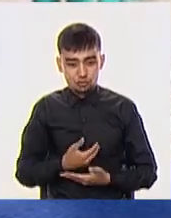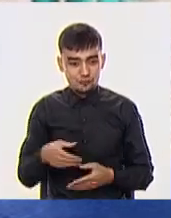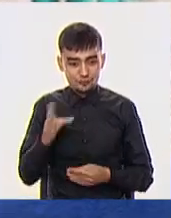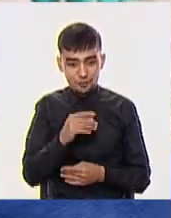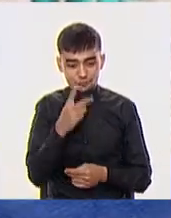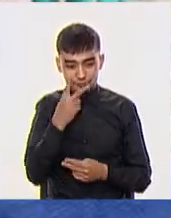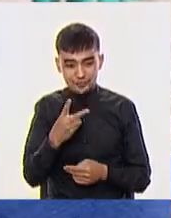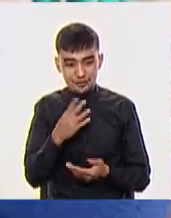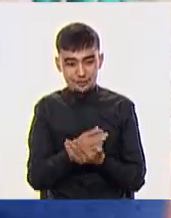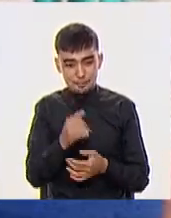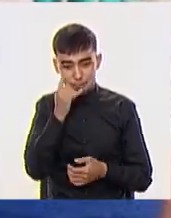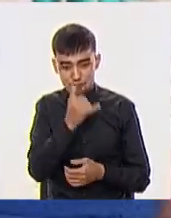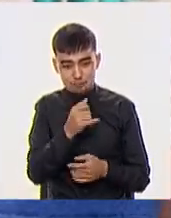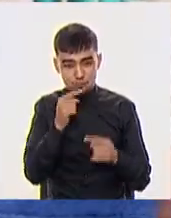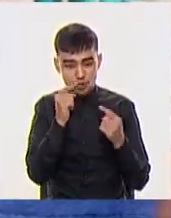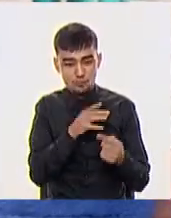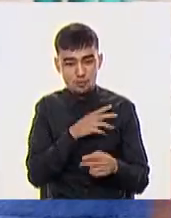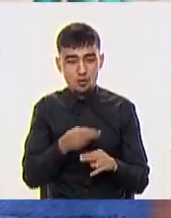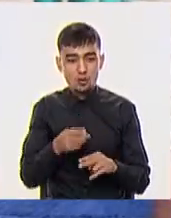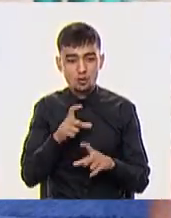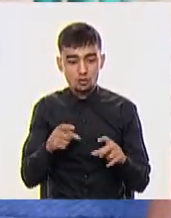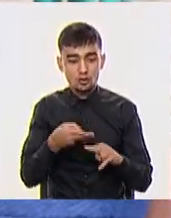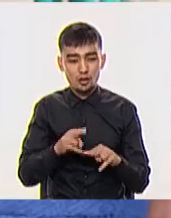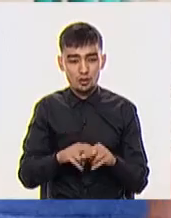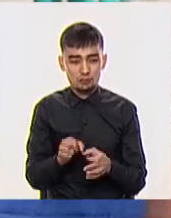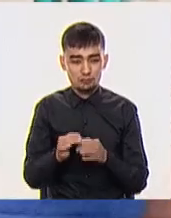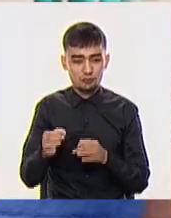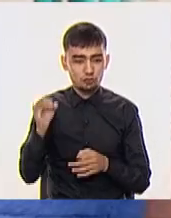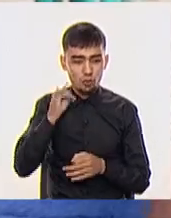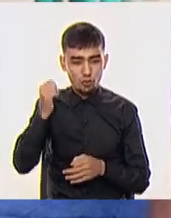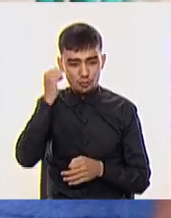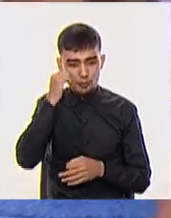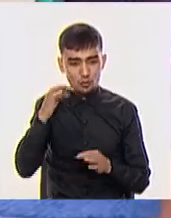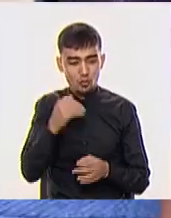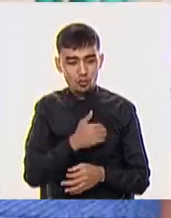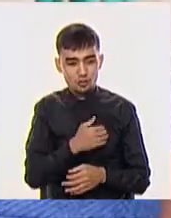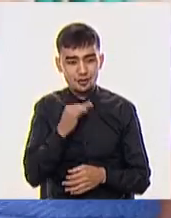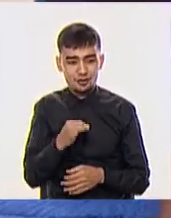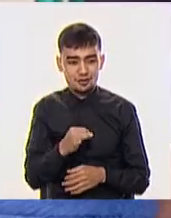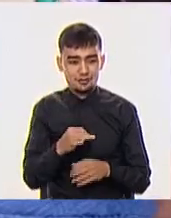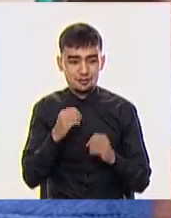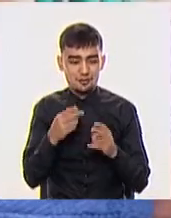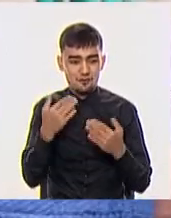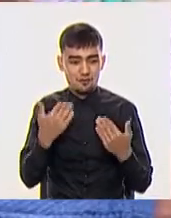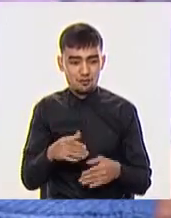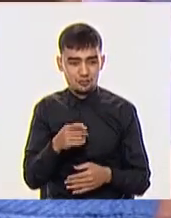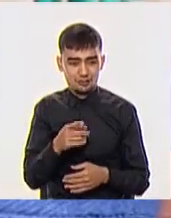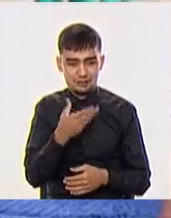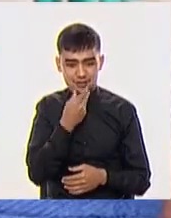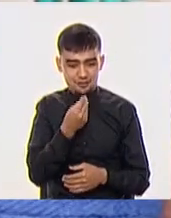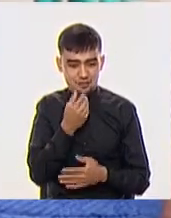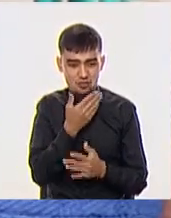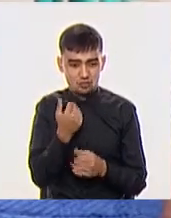местное пошло, это люди, которые, может быть, отдаленно имеют представление о памятнике археологии, значит, это явно уже очень